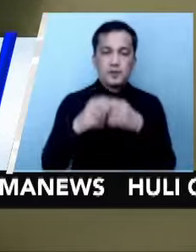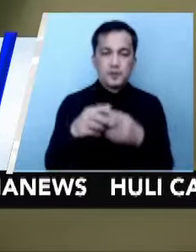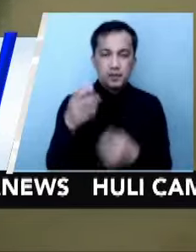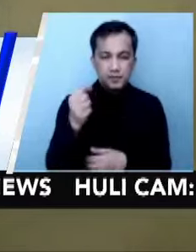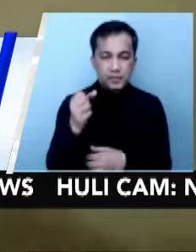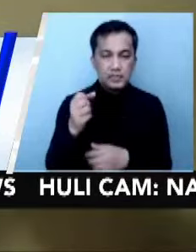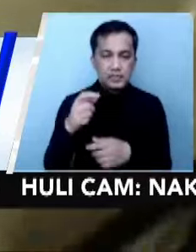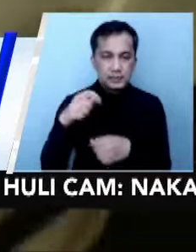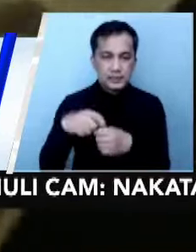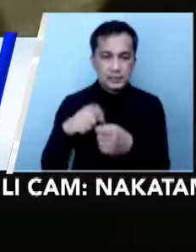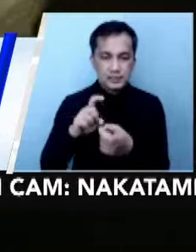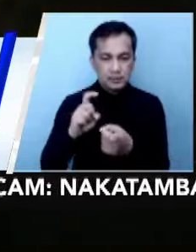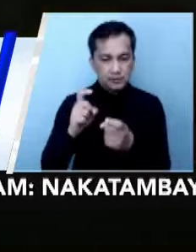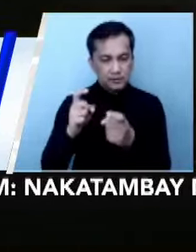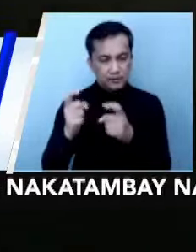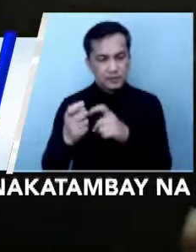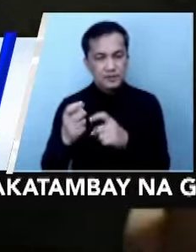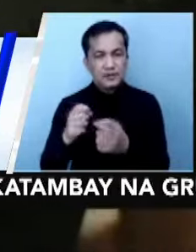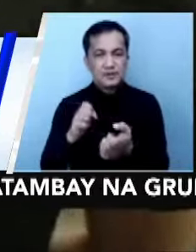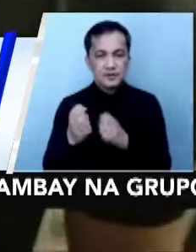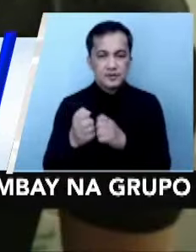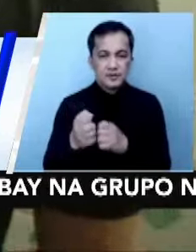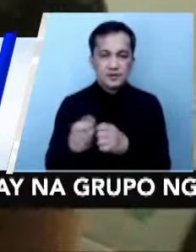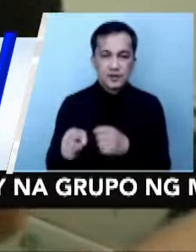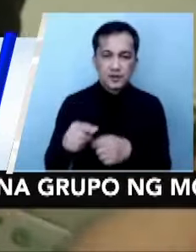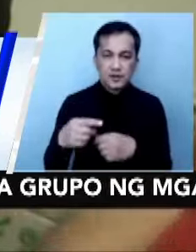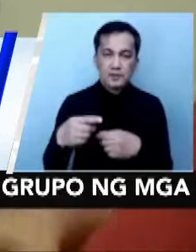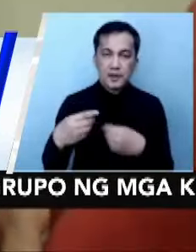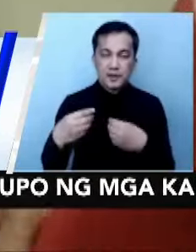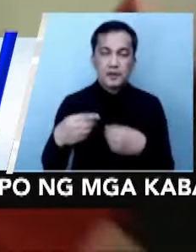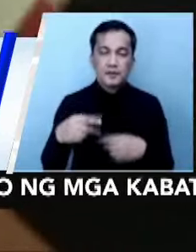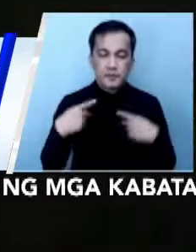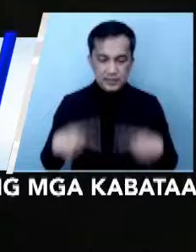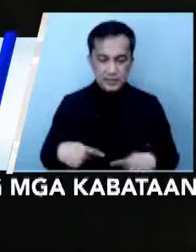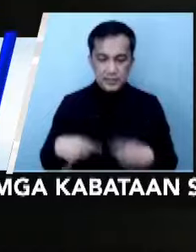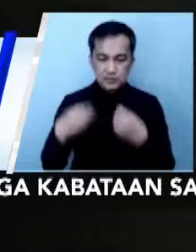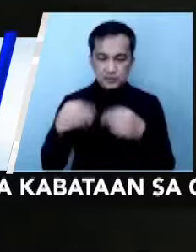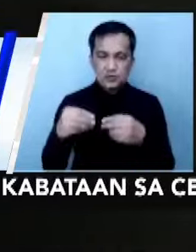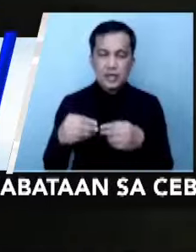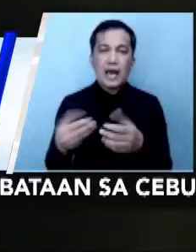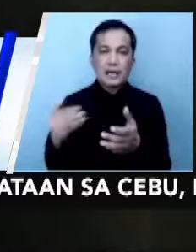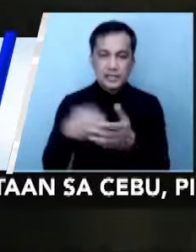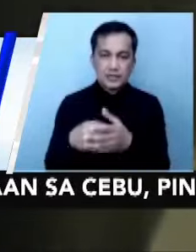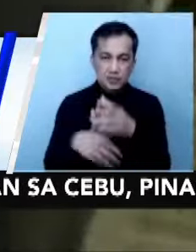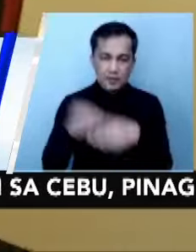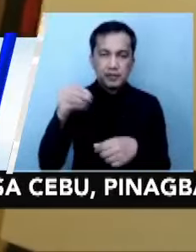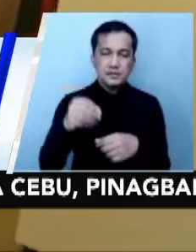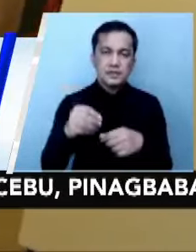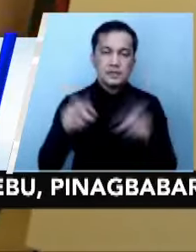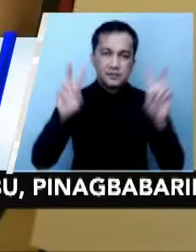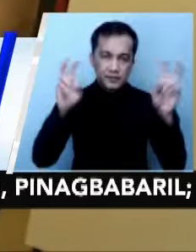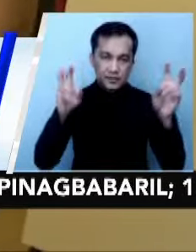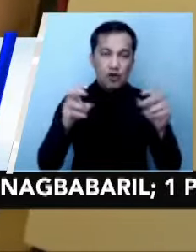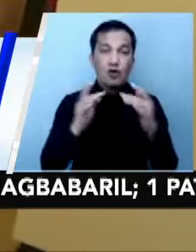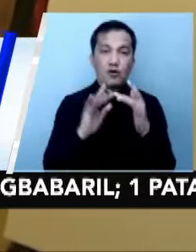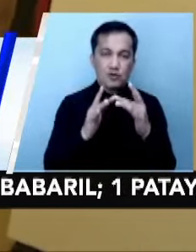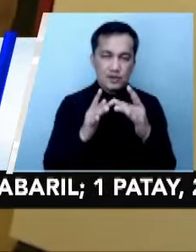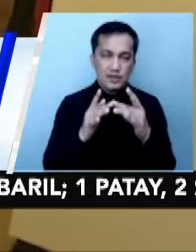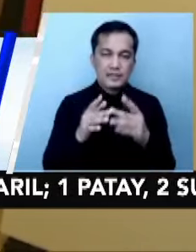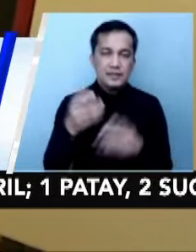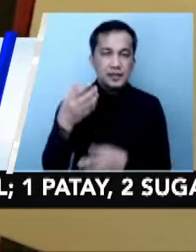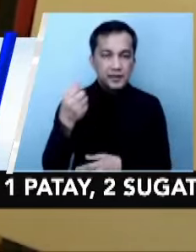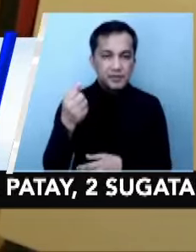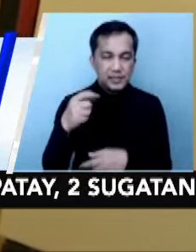naman. Ang mga nawalang physical stores nagsulputan ulit bilang online milk tea shops. Dahil mas pinadali